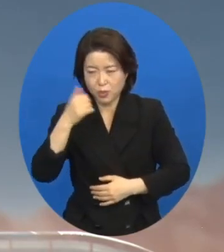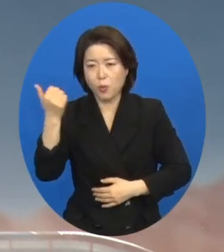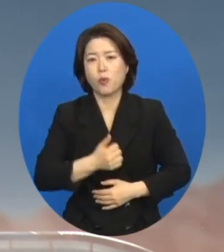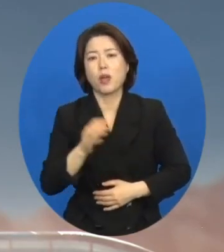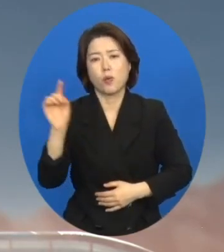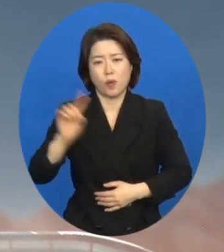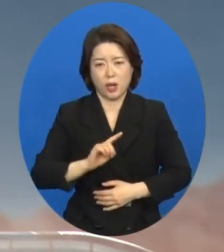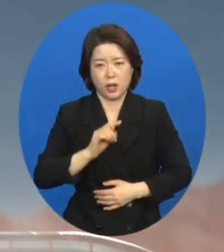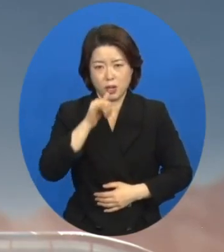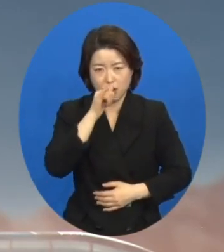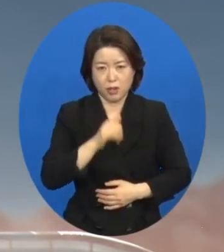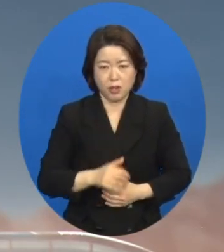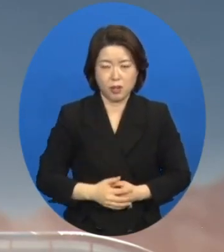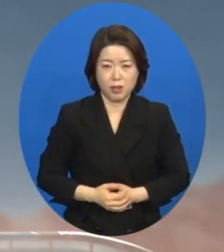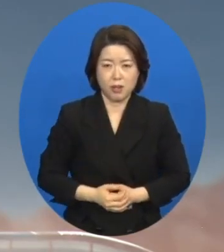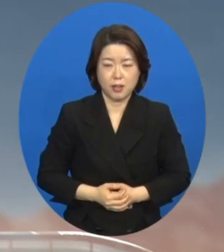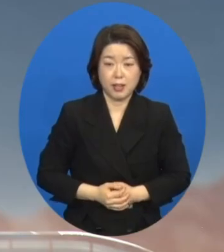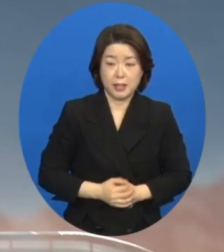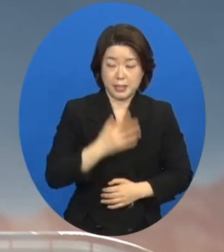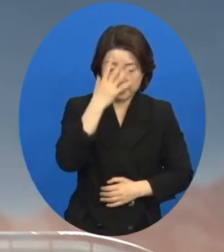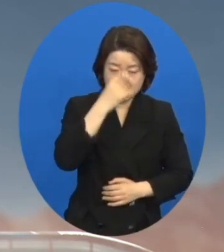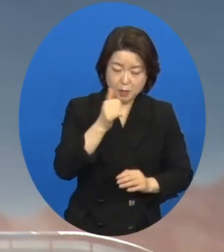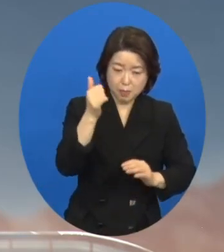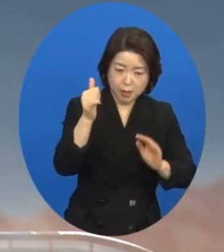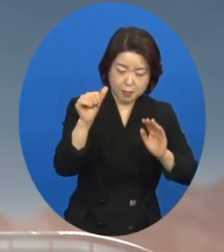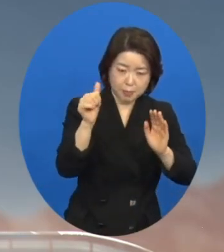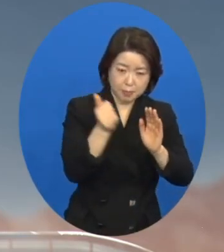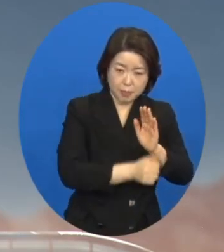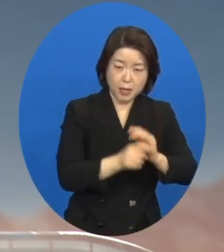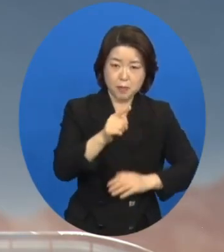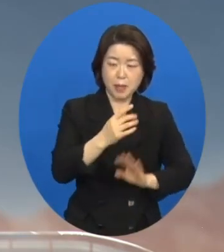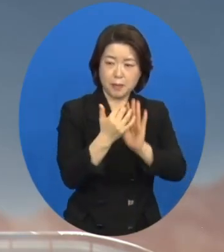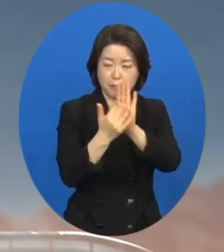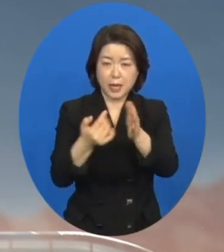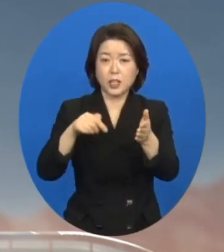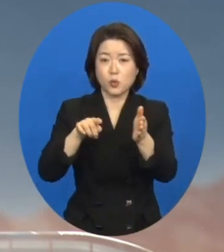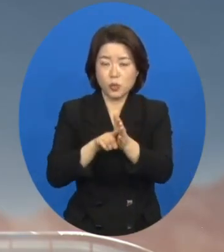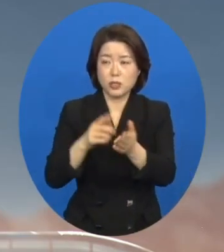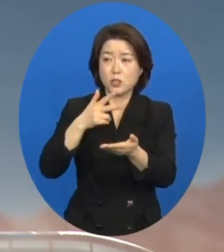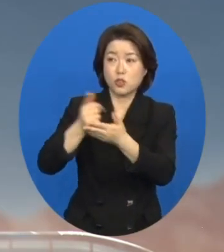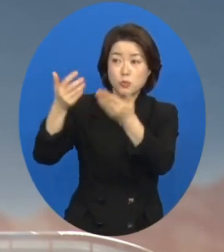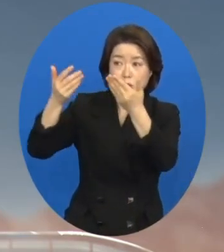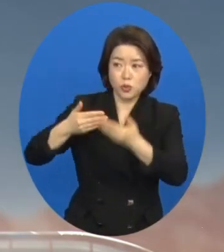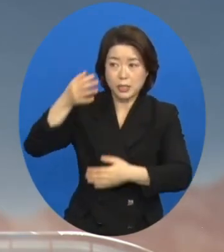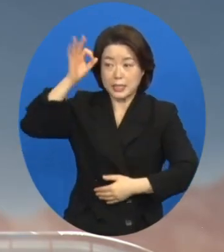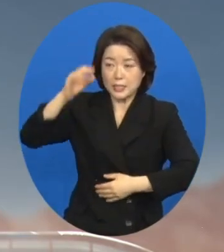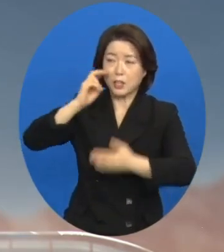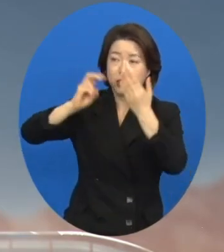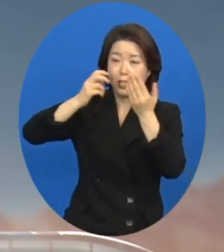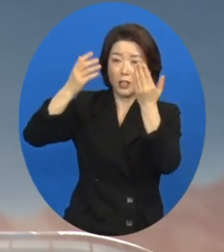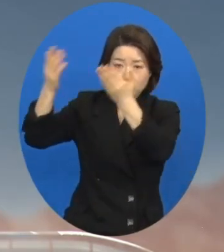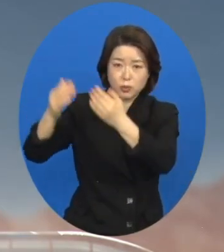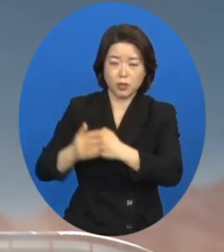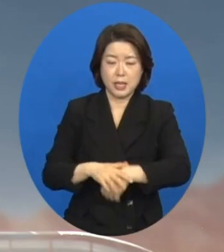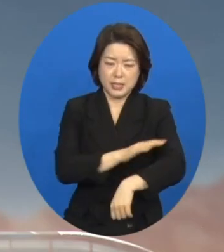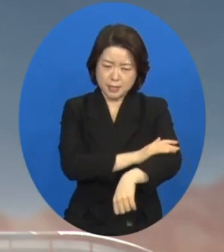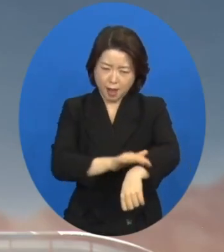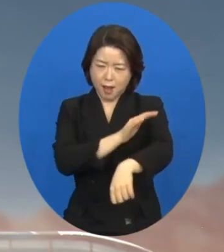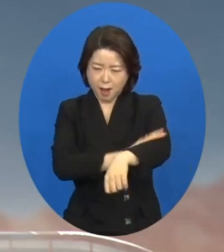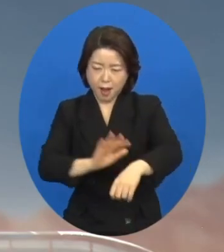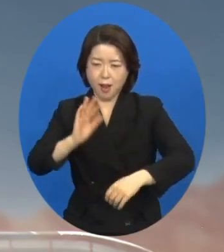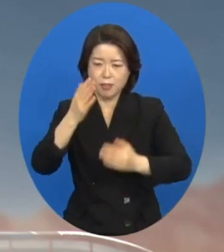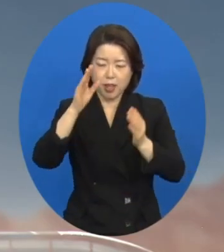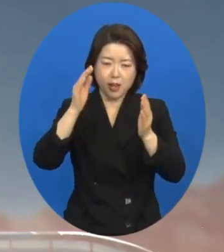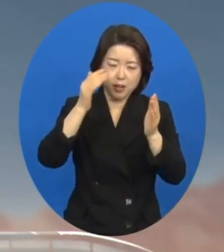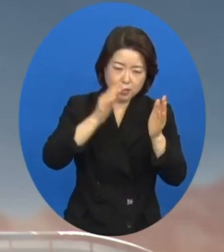참혹한 패배를 막으려면 모든 승리를 주님이 주신 것임을 인정하고 찬양하고 잘 될수록 엎드리고